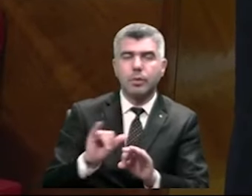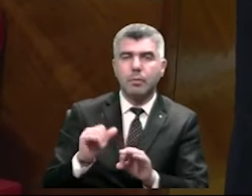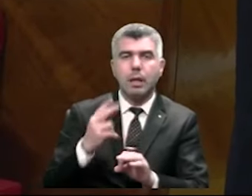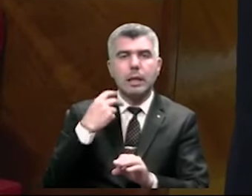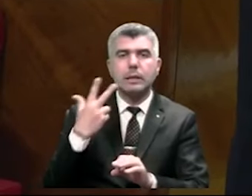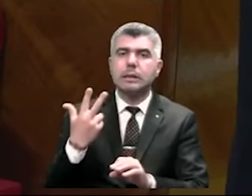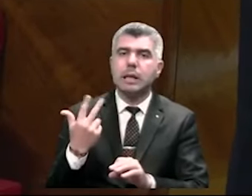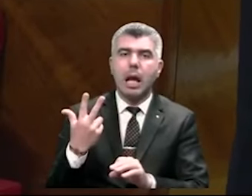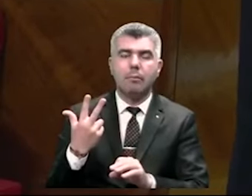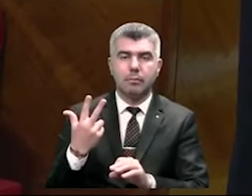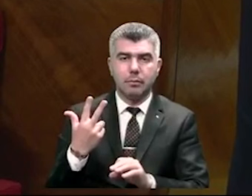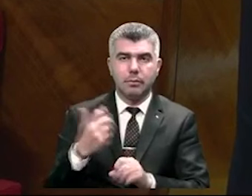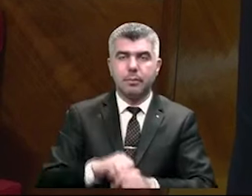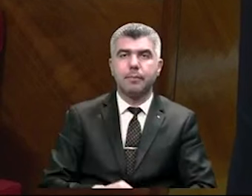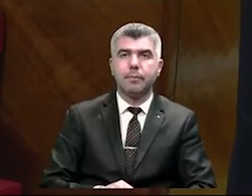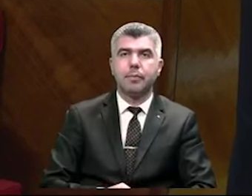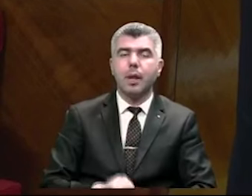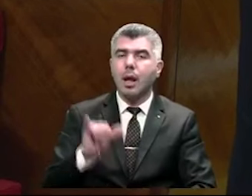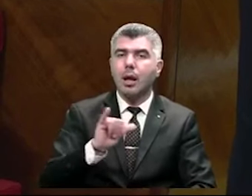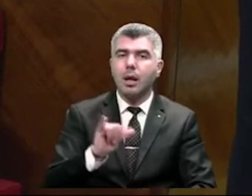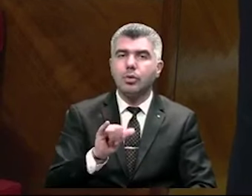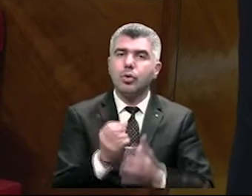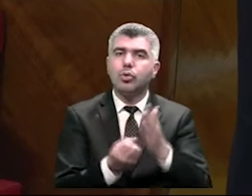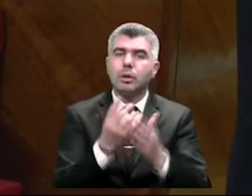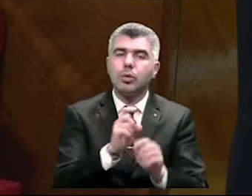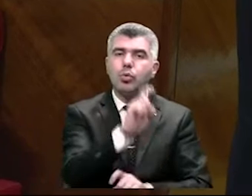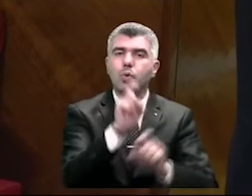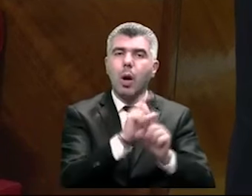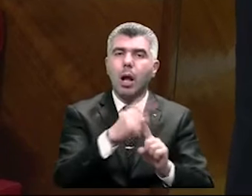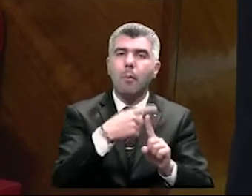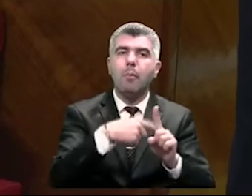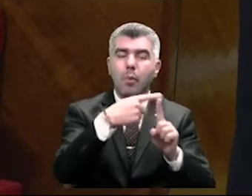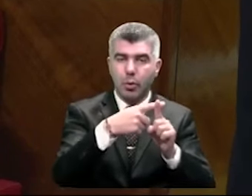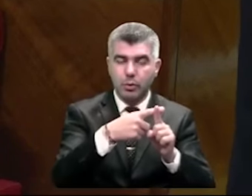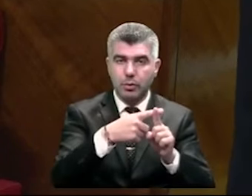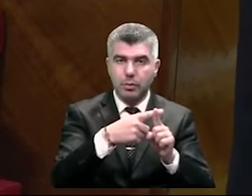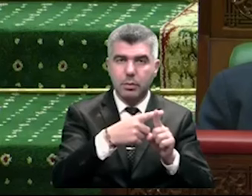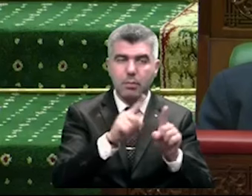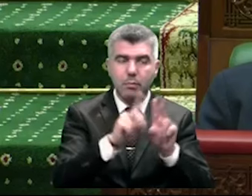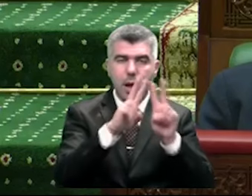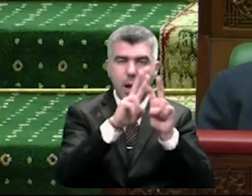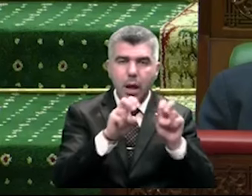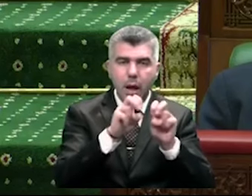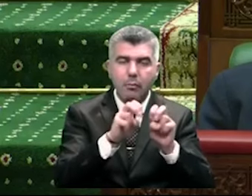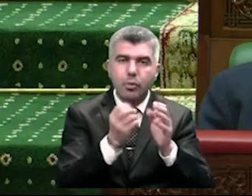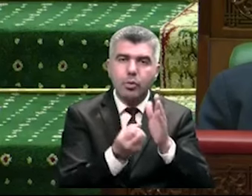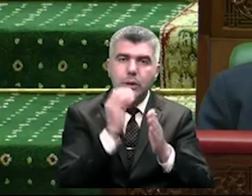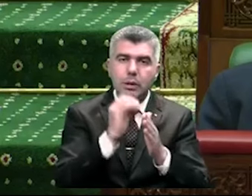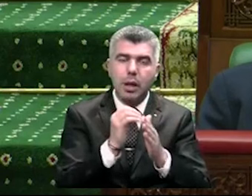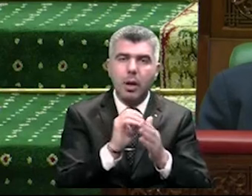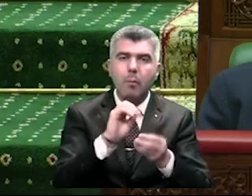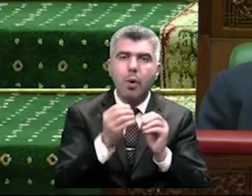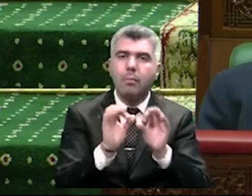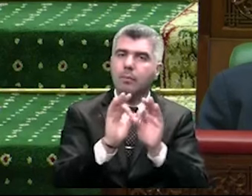ايام وهذا كان راجع لواحد البنك جديد ديال الاسئله وملي درنا التحليل وحينا البنك الجديد المشكل ما